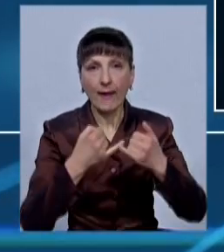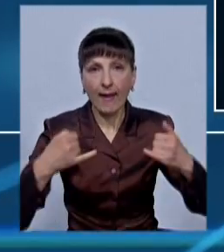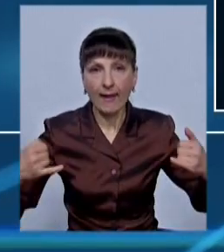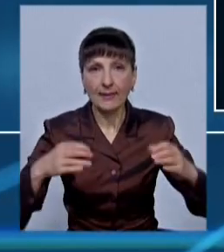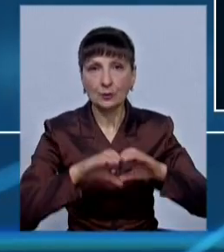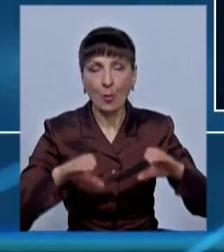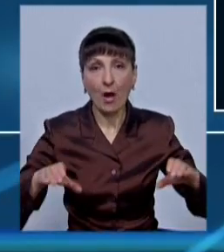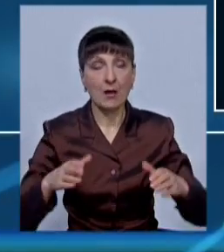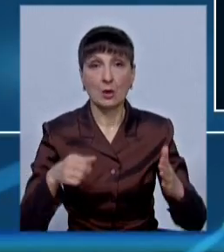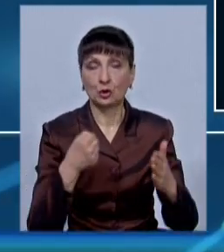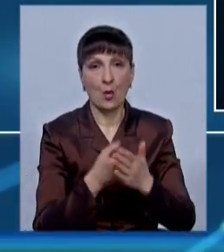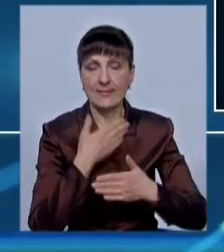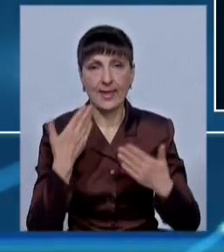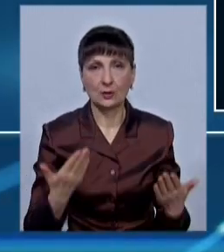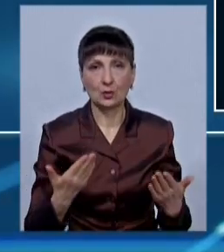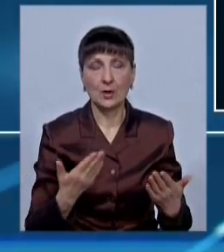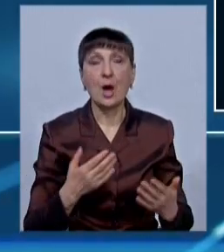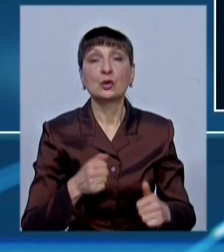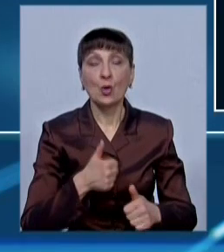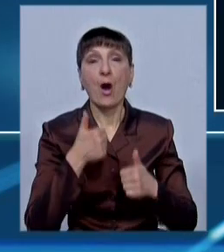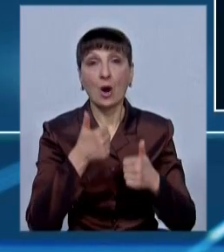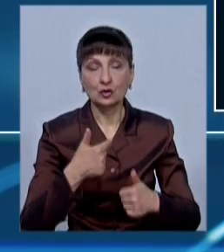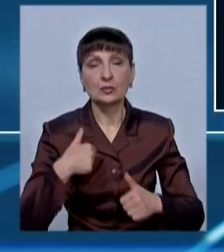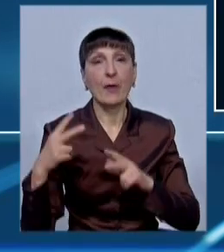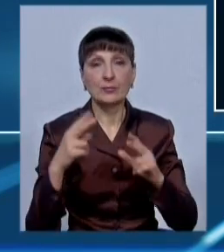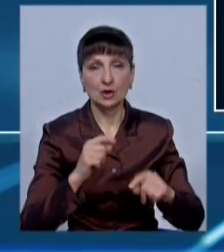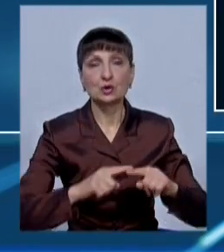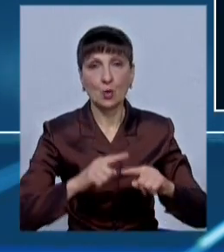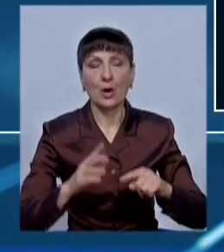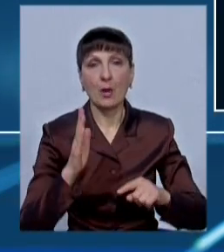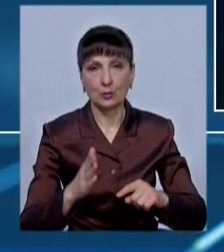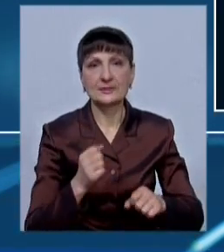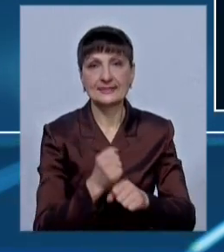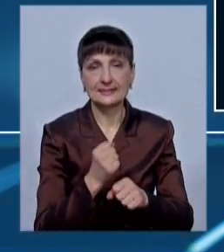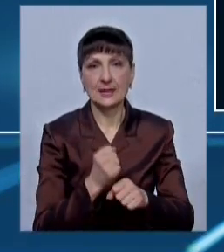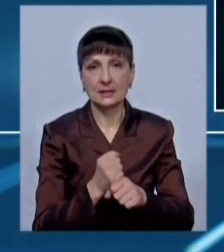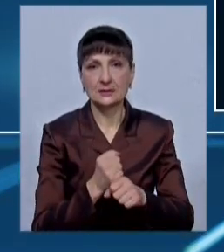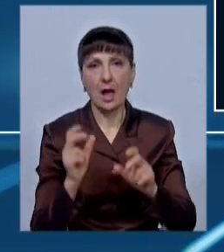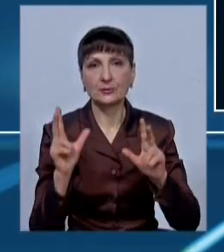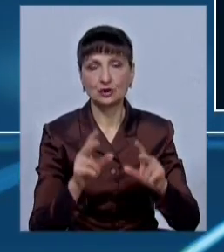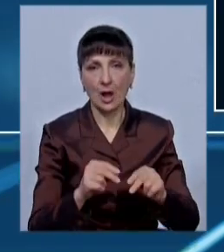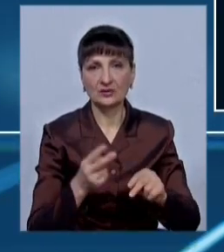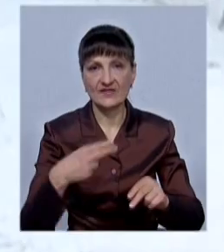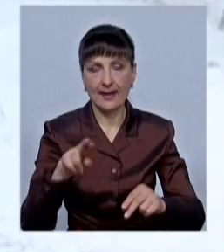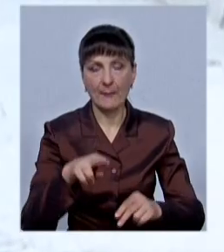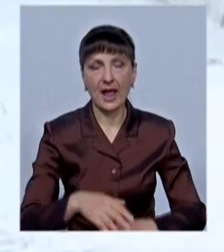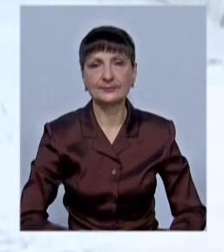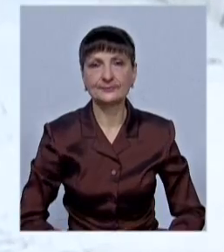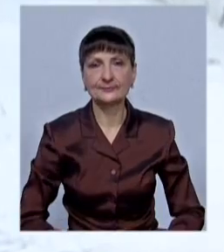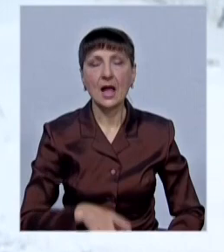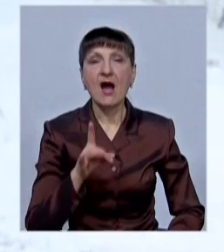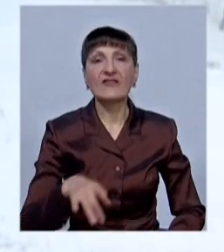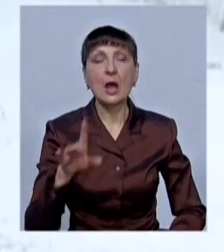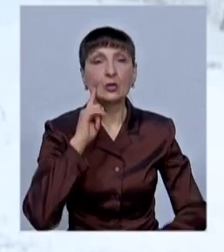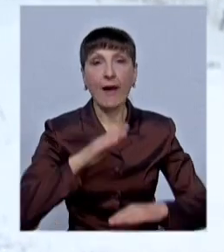Но в этом году, слава Аллаху, нам обещают подвести газ. Вот обещают его подвести в декабре. Между тем, в